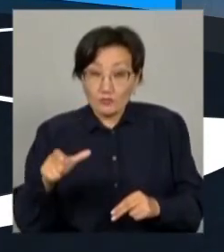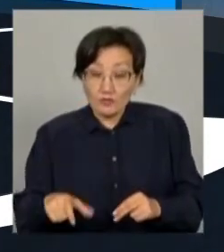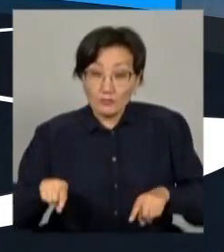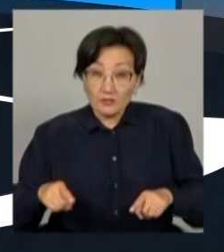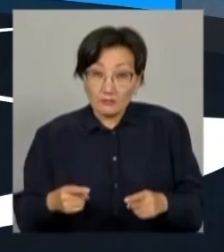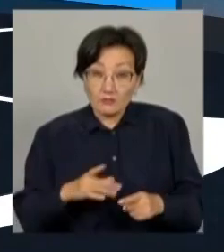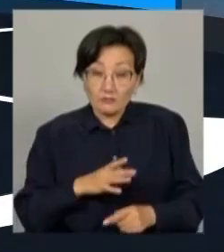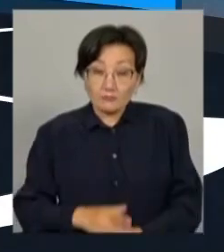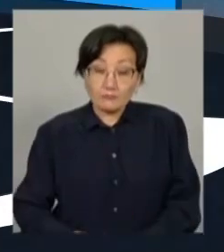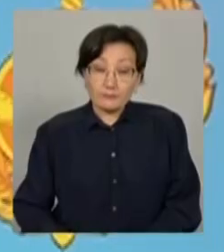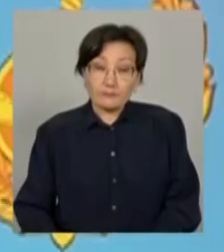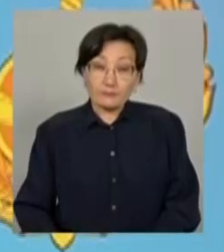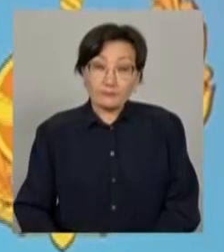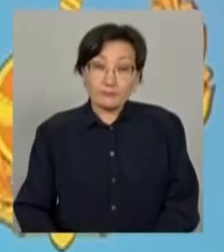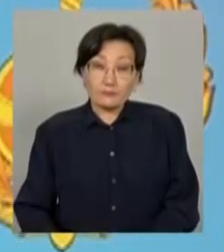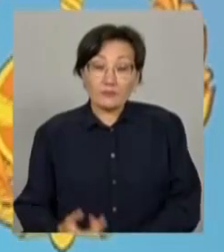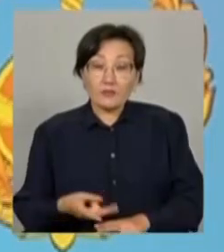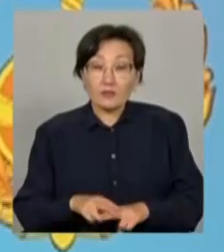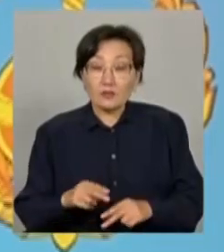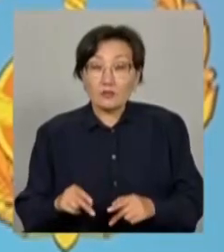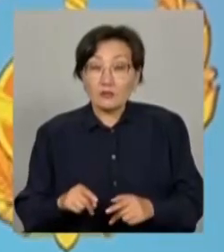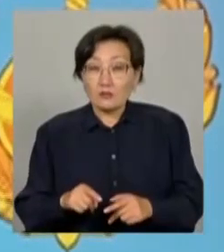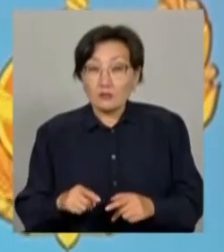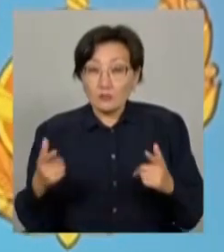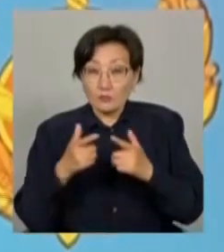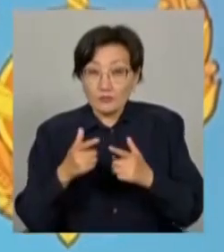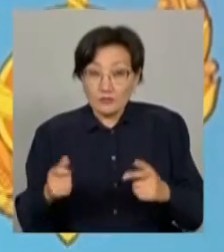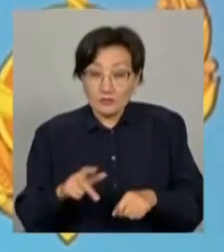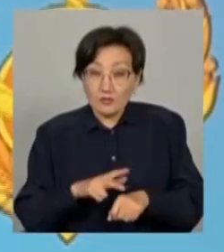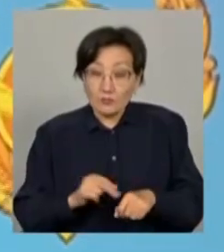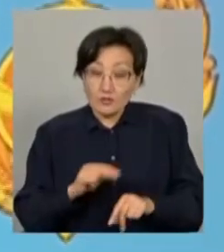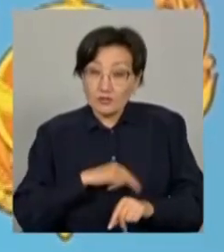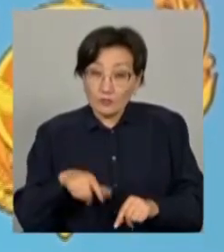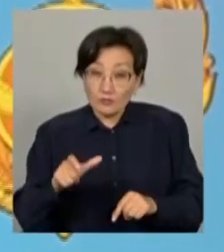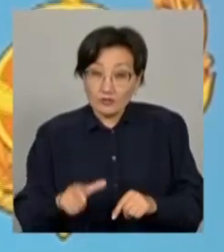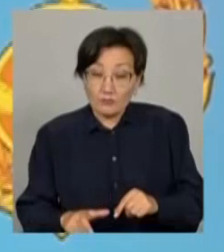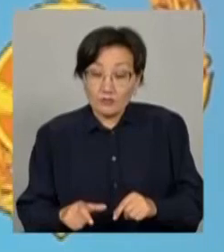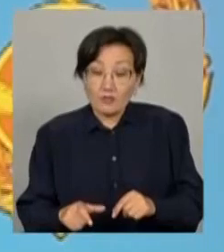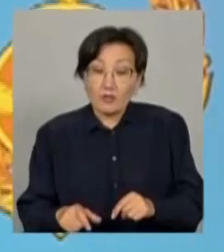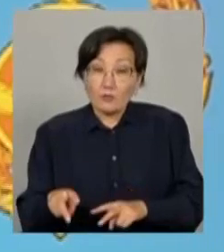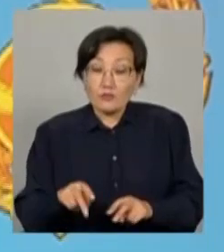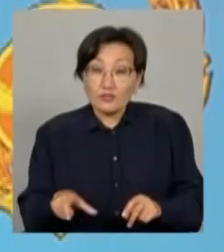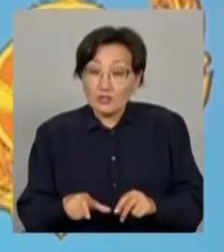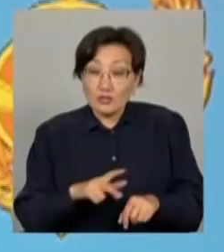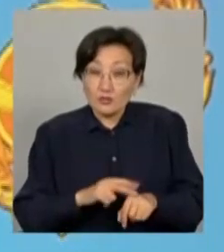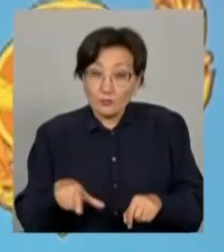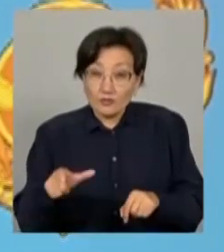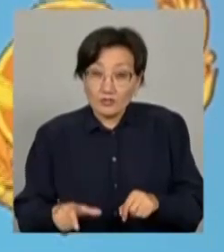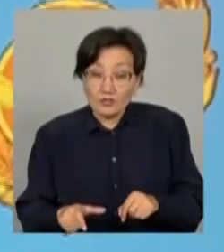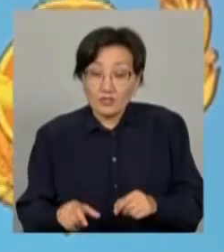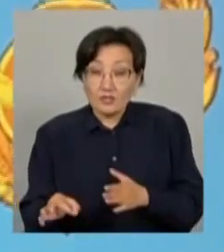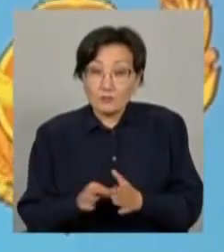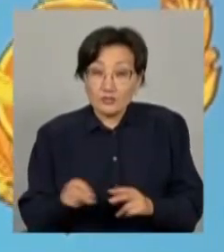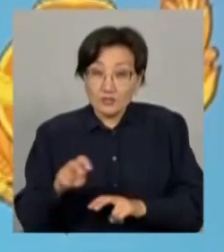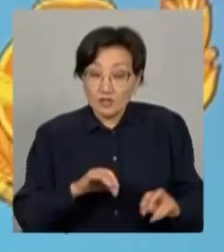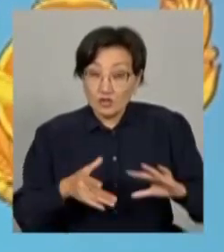жүргізушісін тапқан. Аталған хабарлама бойынша учаскелік полиция инспекторлар және патрульдік полиция ротасының қызметкерлері жедел іздестіру